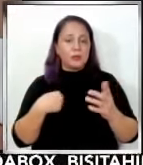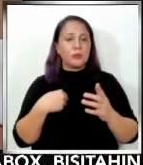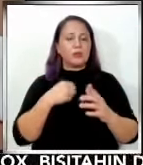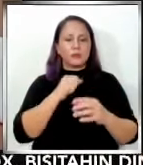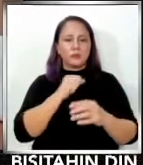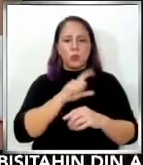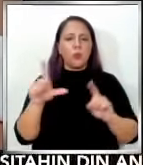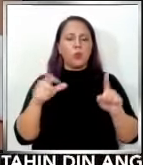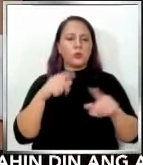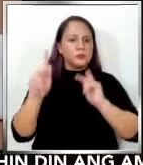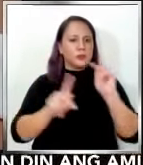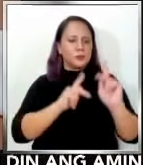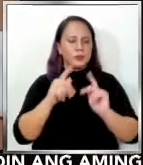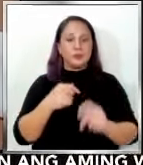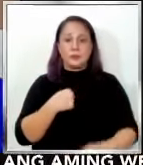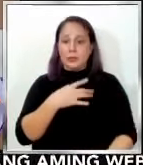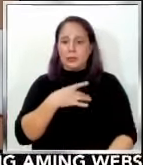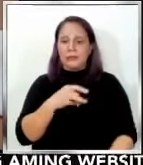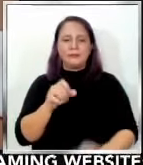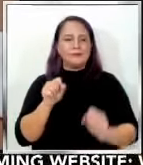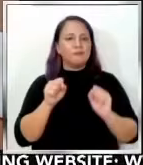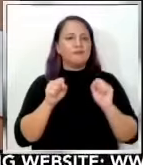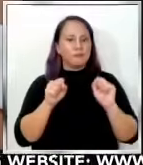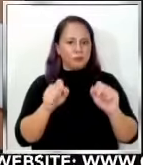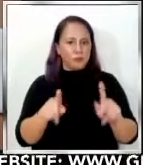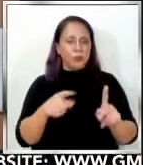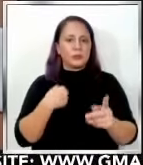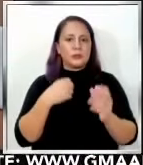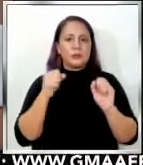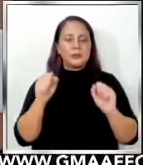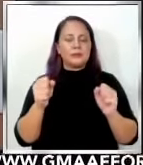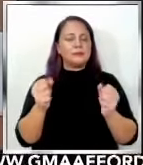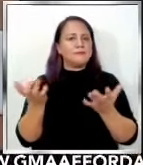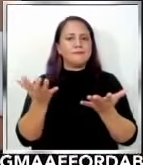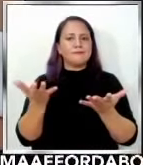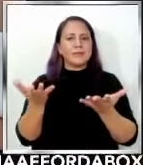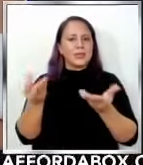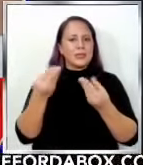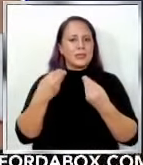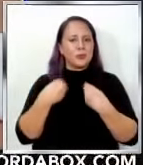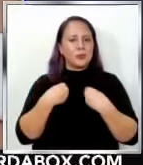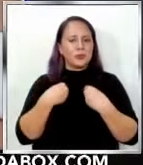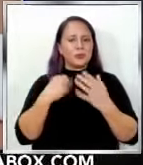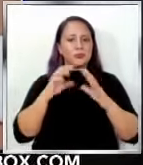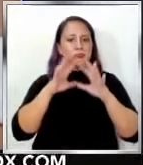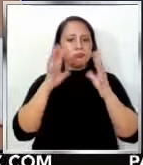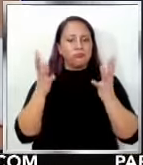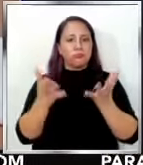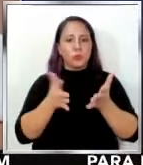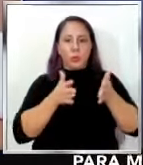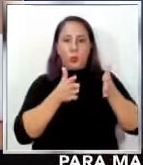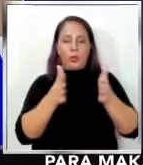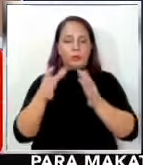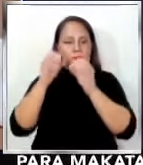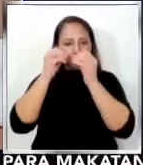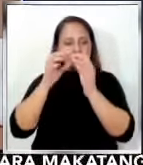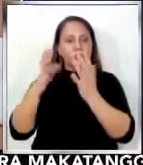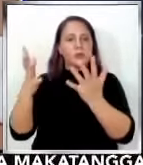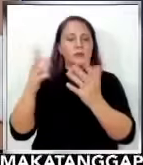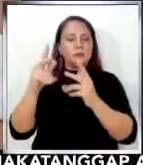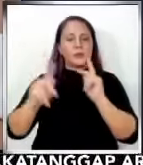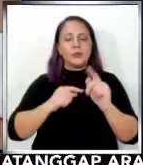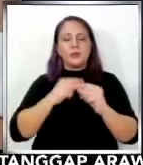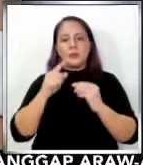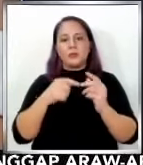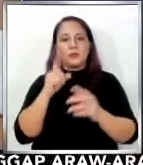I like the opportunity that it's gonna give me a global platform to educate the people about transgender